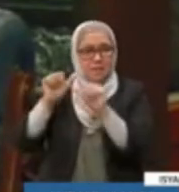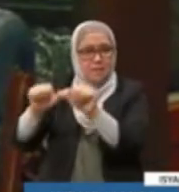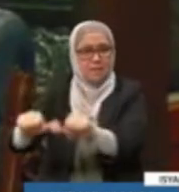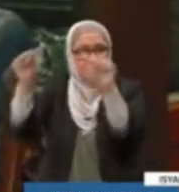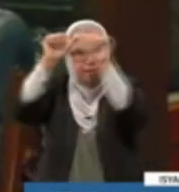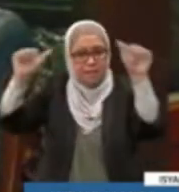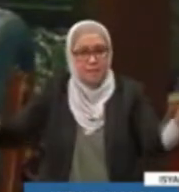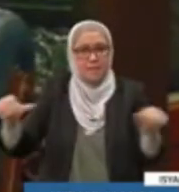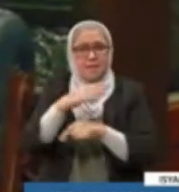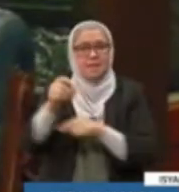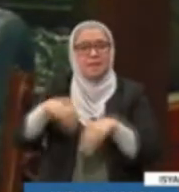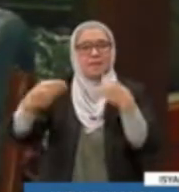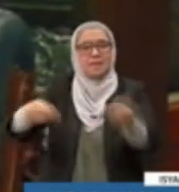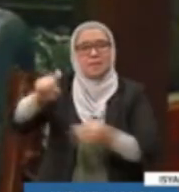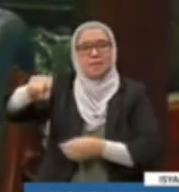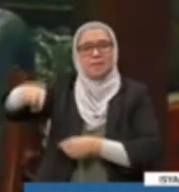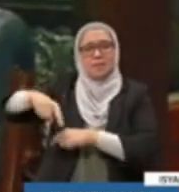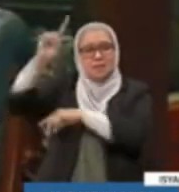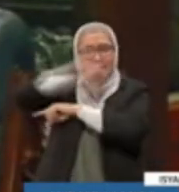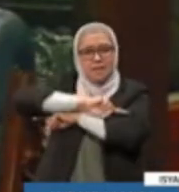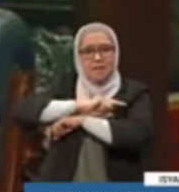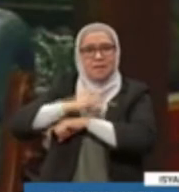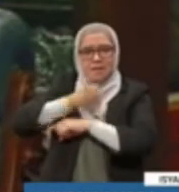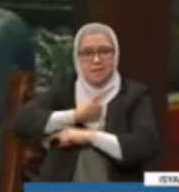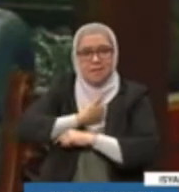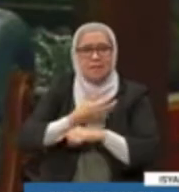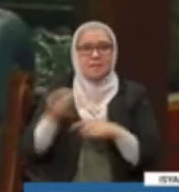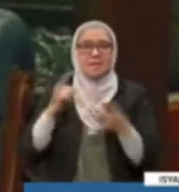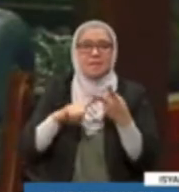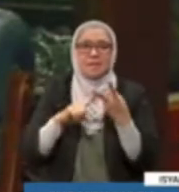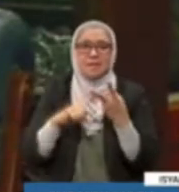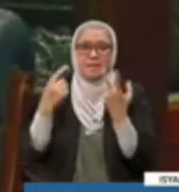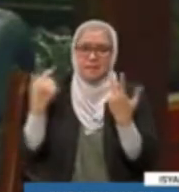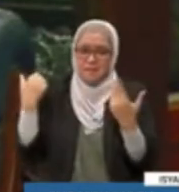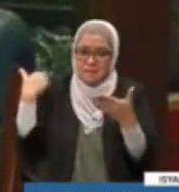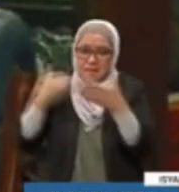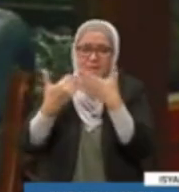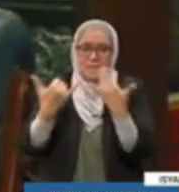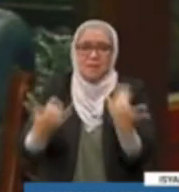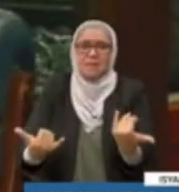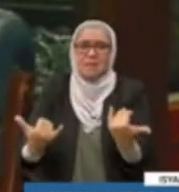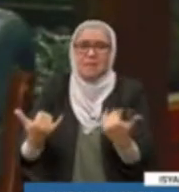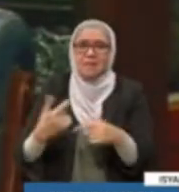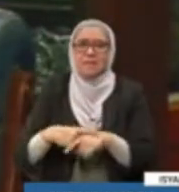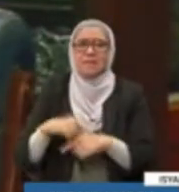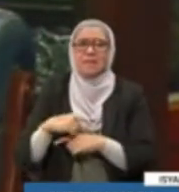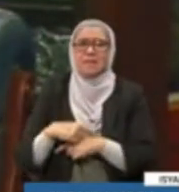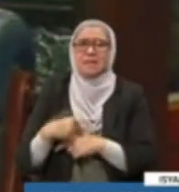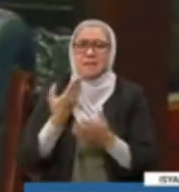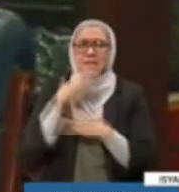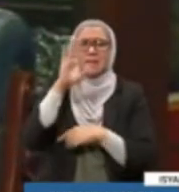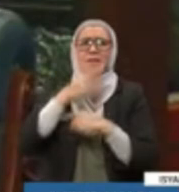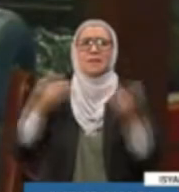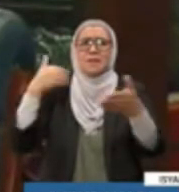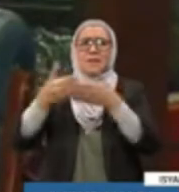persalinan selimut waladan sendiri dan setakat ini yang melajang yang telah datang mengadu sparky ini Alhamdulillah hanya baru satu